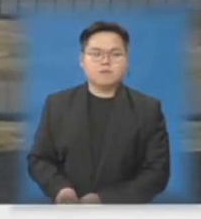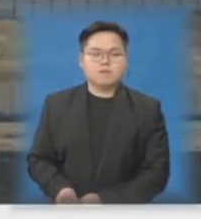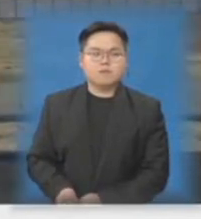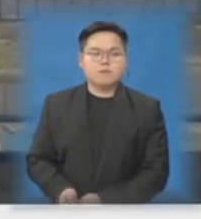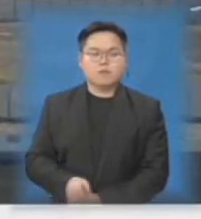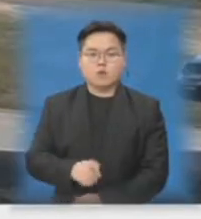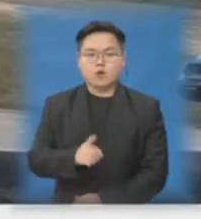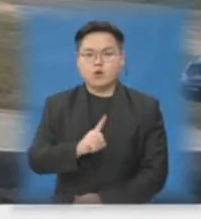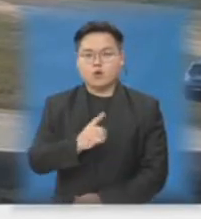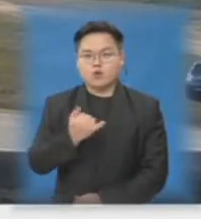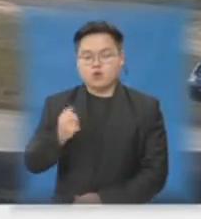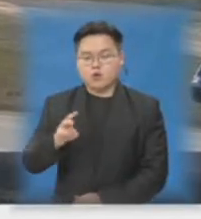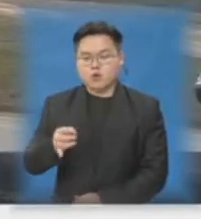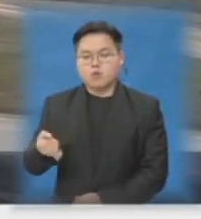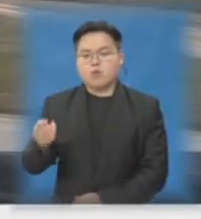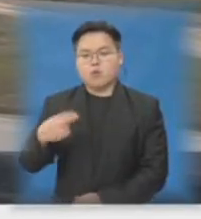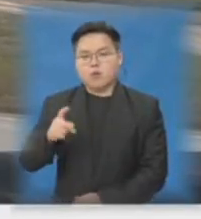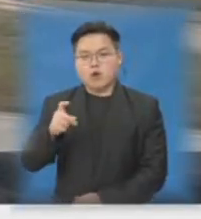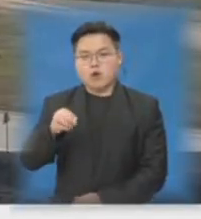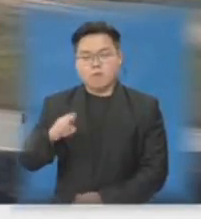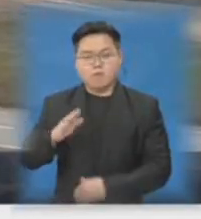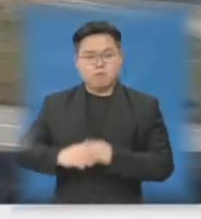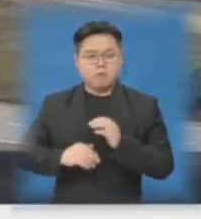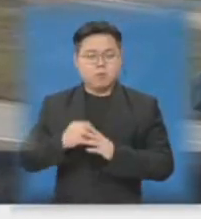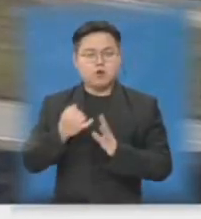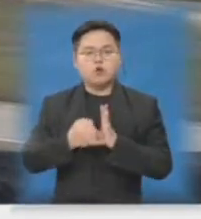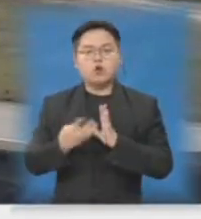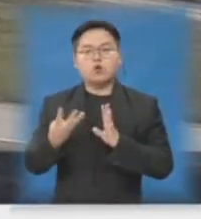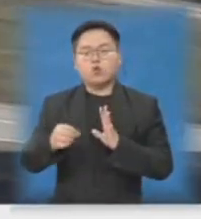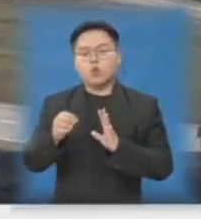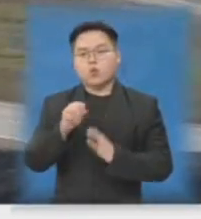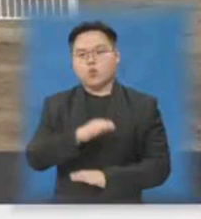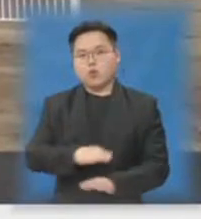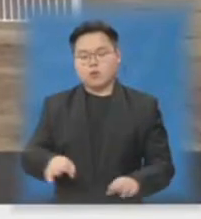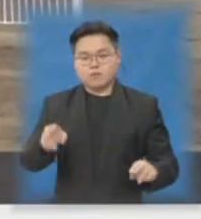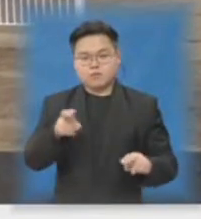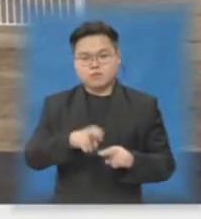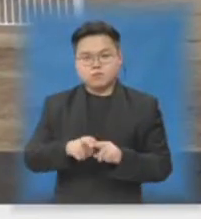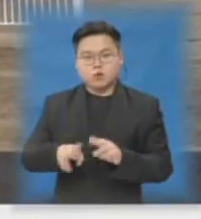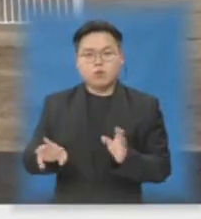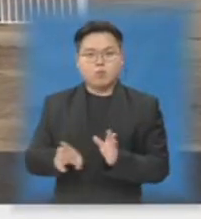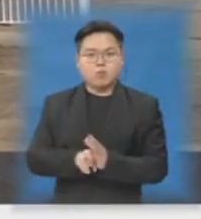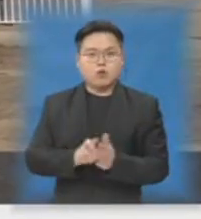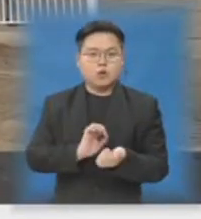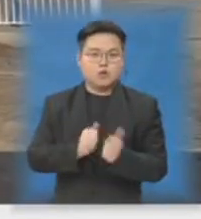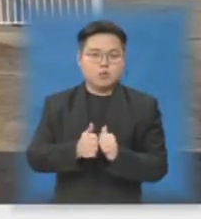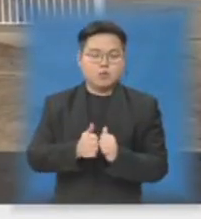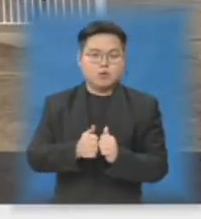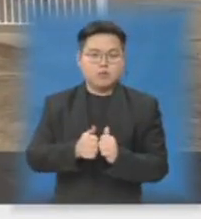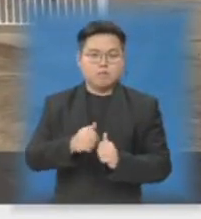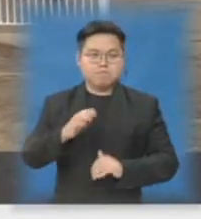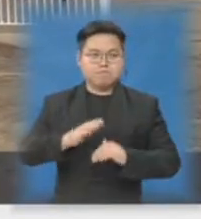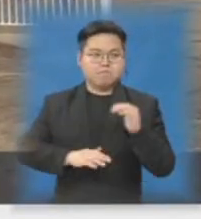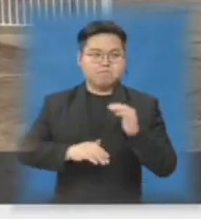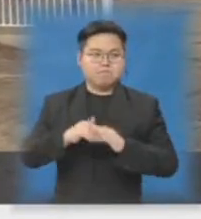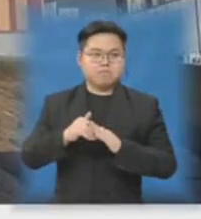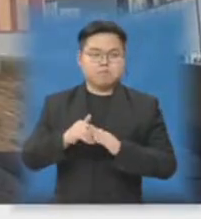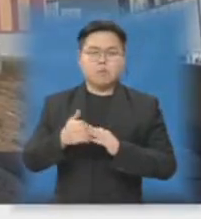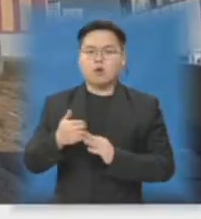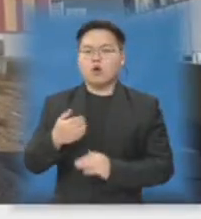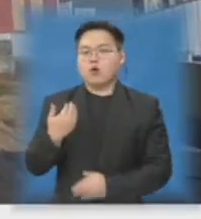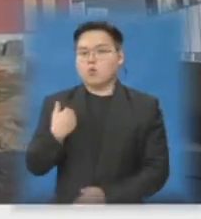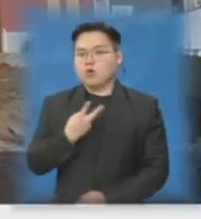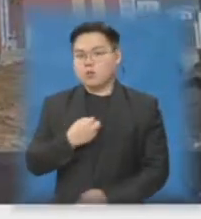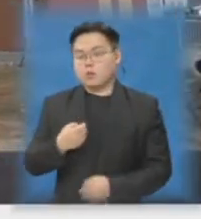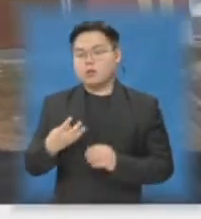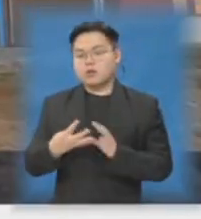Зомо дотод баригдаж байгаа 640 хүүхдийн суудалтай спортын төрөлцсөн сургуулийн барилгын ажлын явцтай танилцлаа. За уг сургуулийн барилга 2019 онд улсын